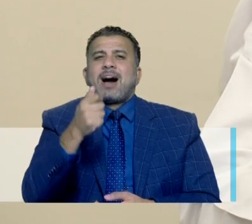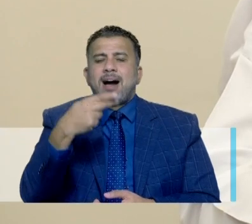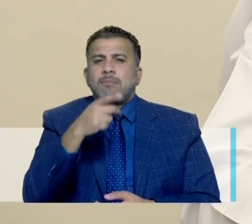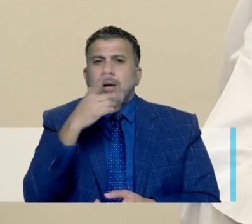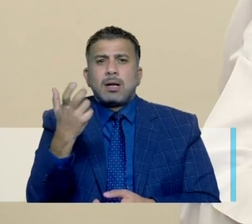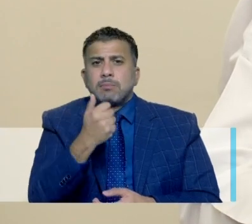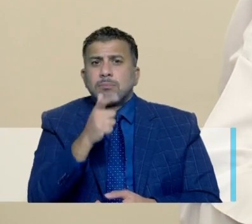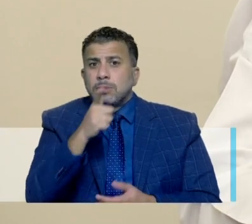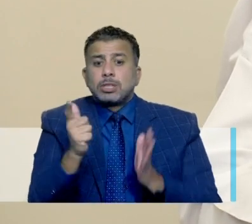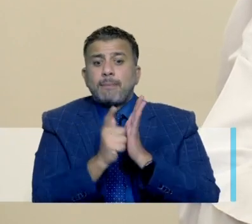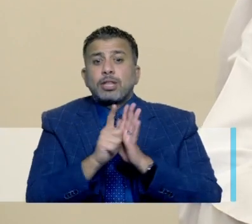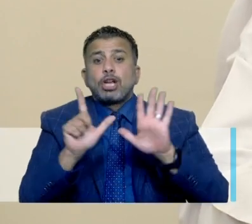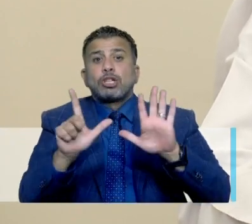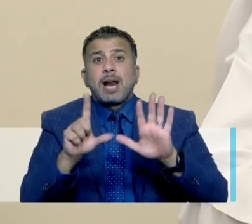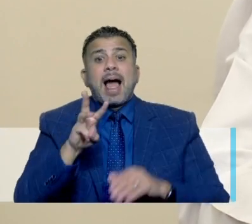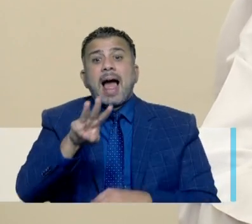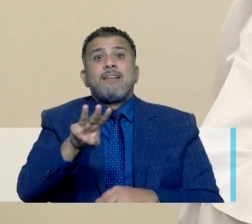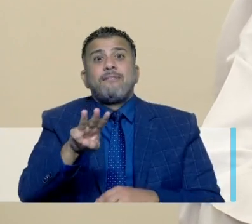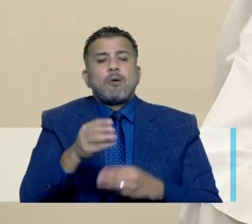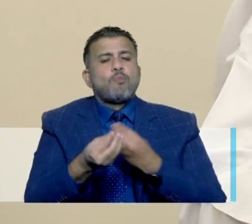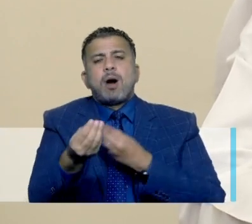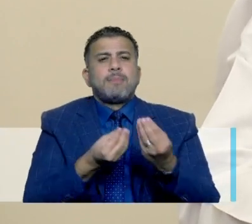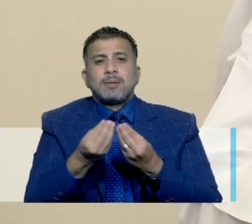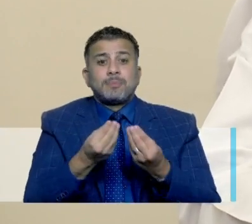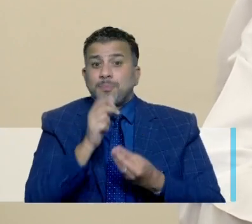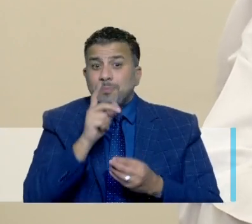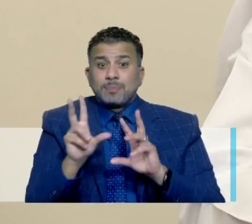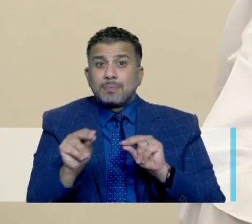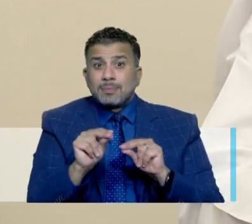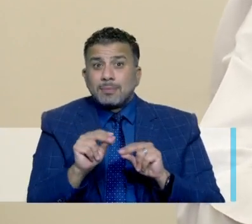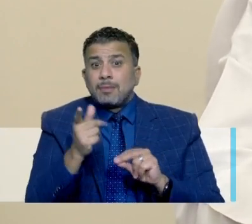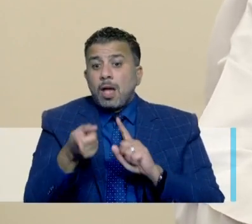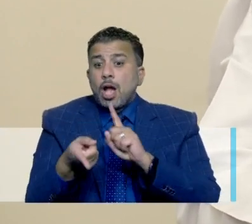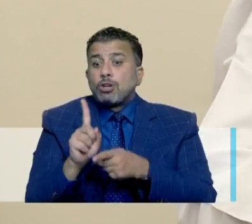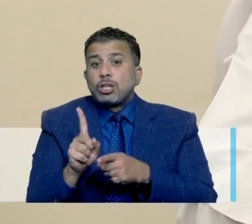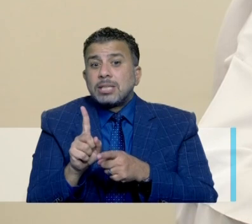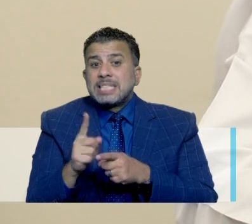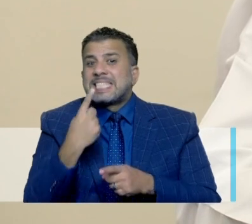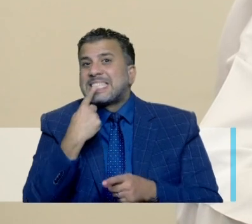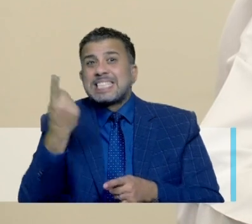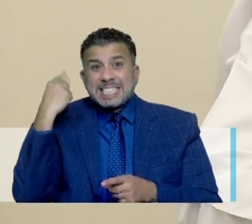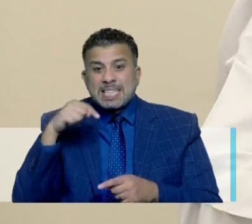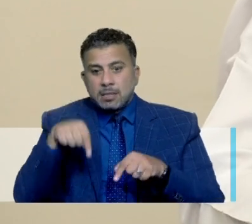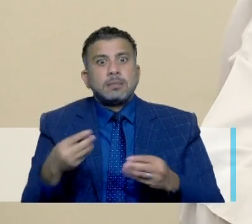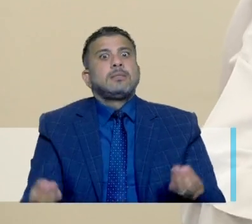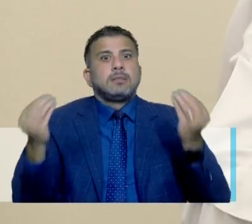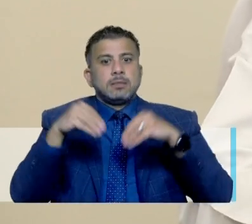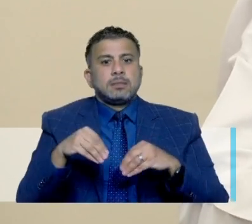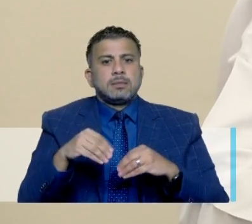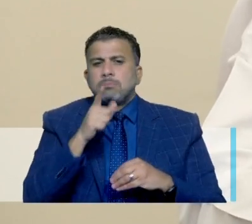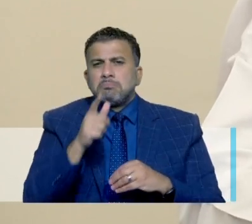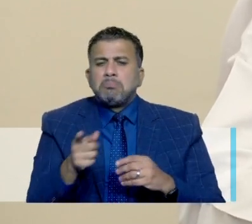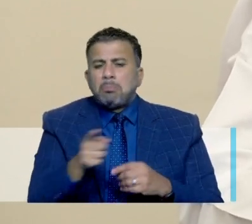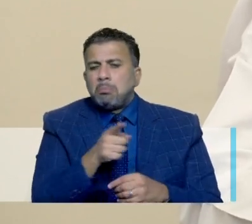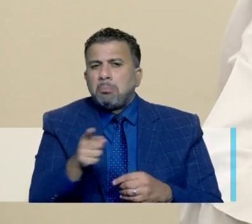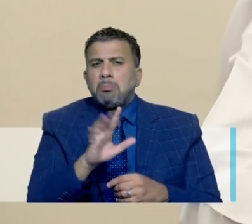معامله خلال هذه الفتره مقارنه في معاملات وصلت الى 11000 معامله من السنه السابقه تقريبا احنا نتكلم عن